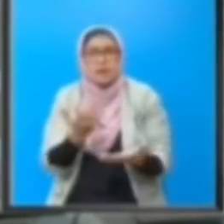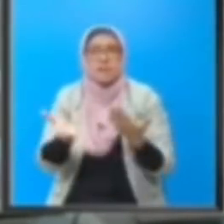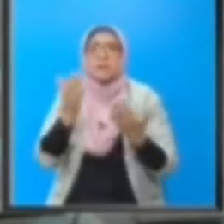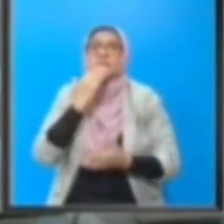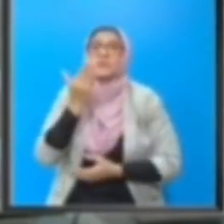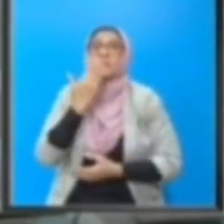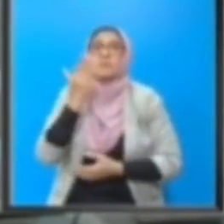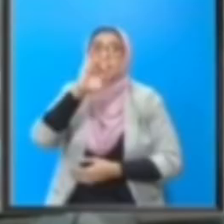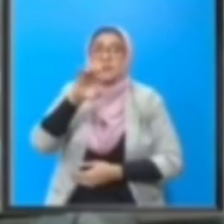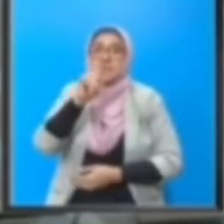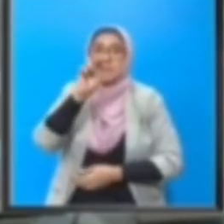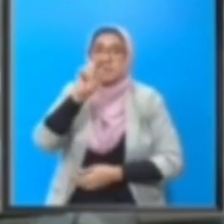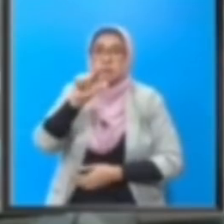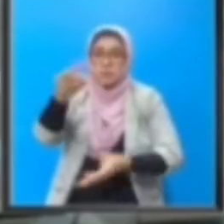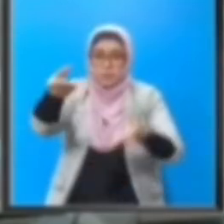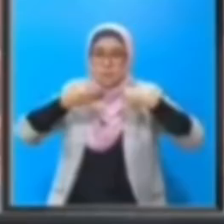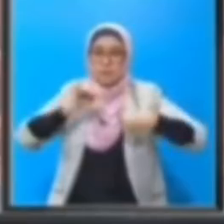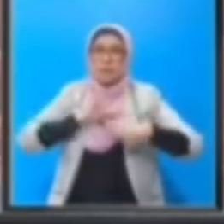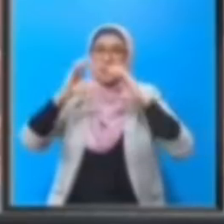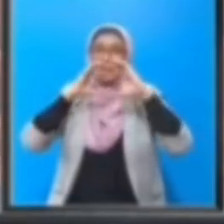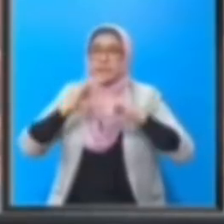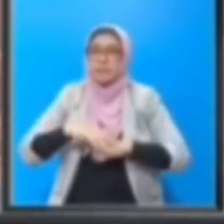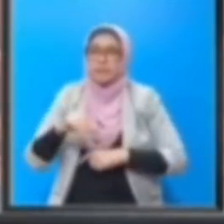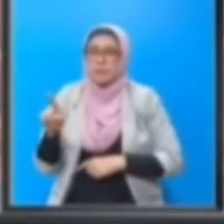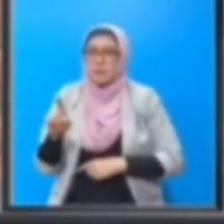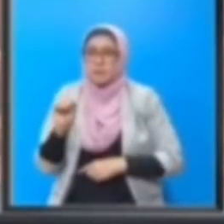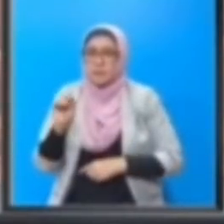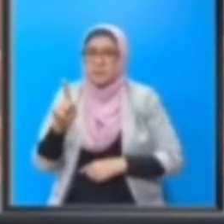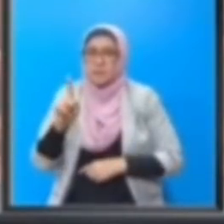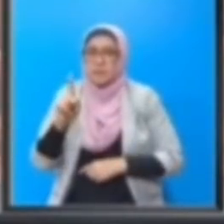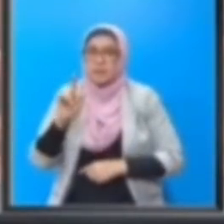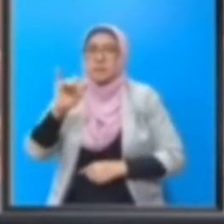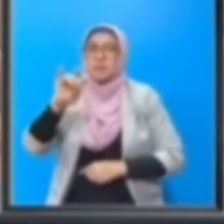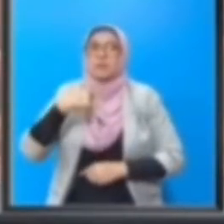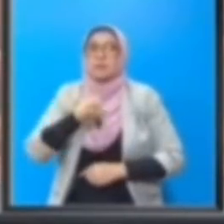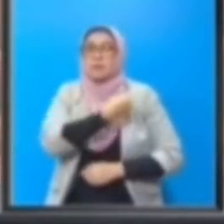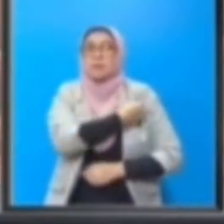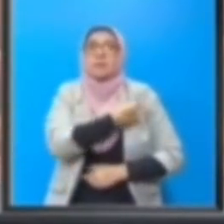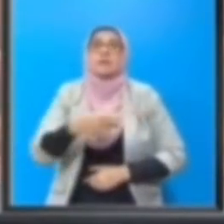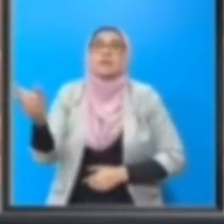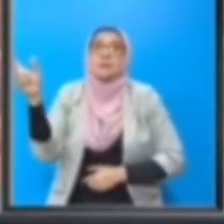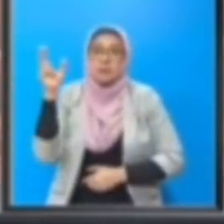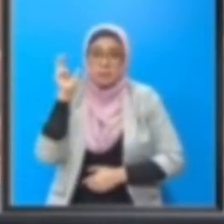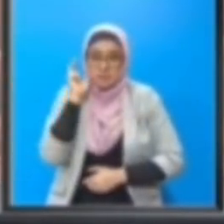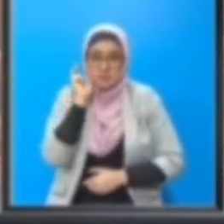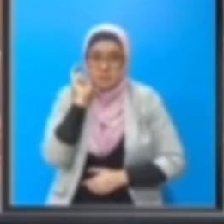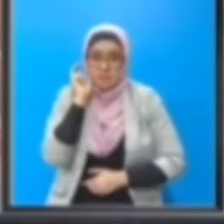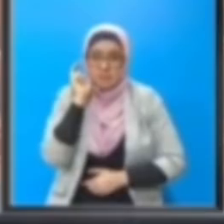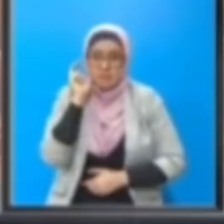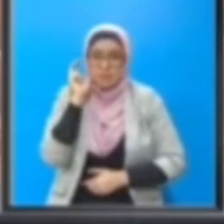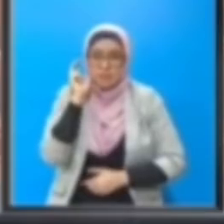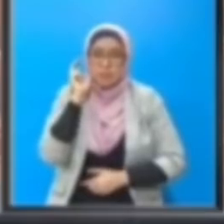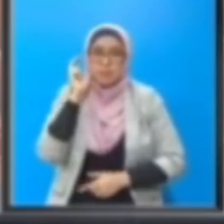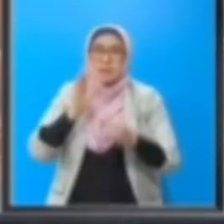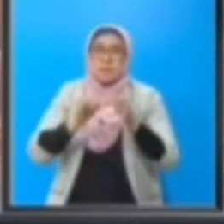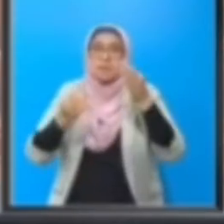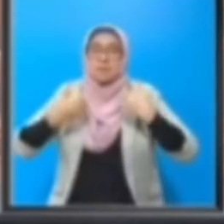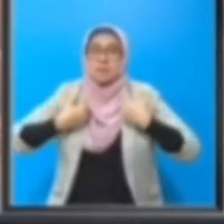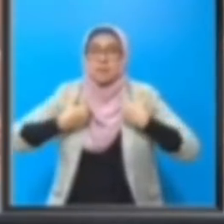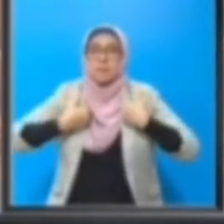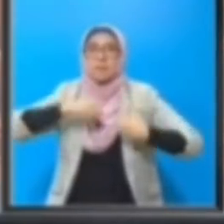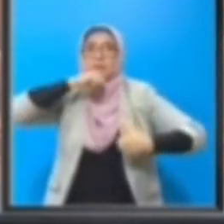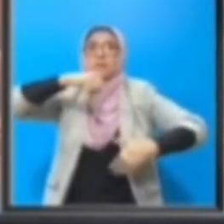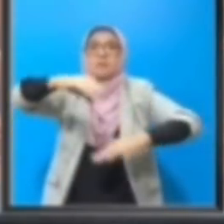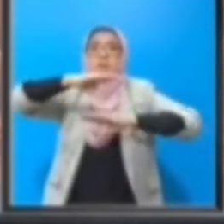Bagi saya bercakap. Baik. Terima kasih. Kita mendengar. Dan sekiranya ada tidak puas hati, saya